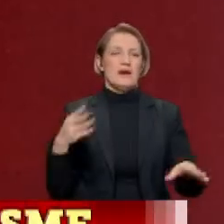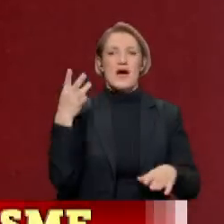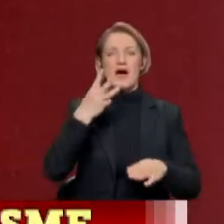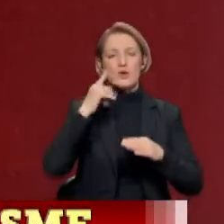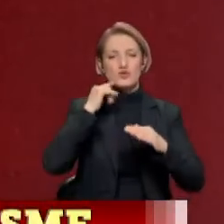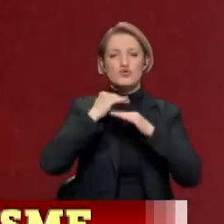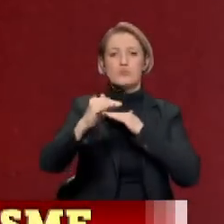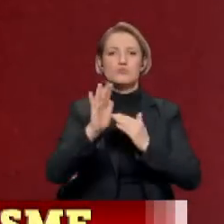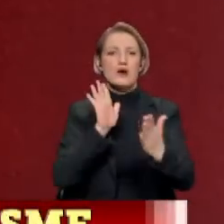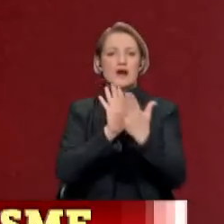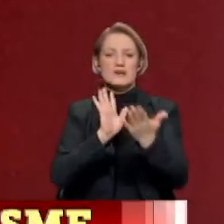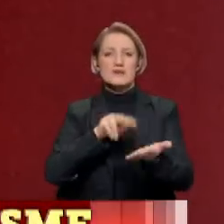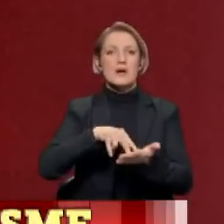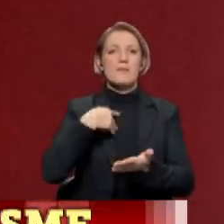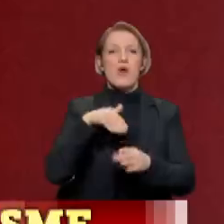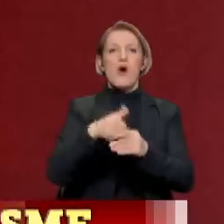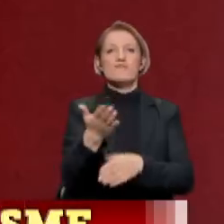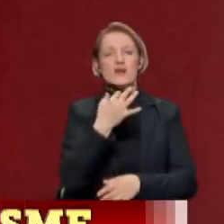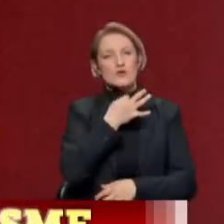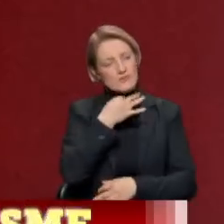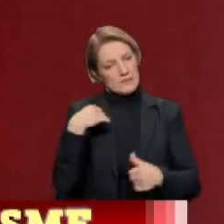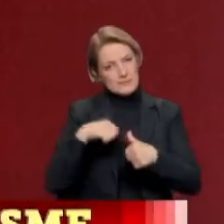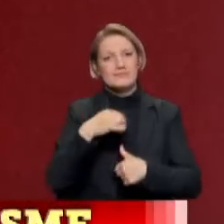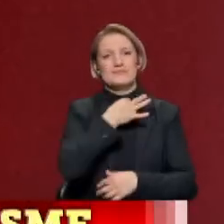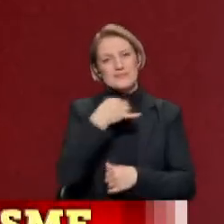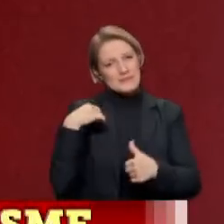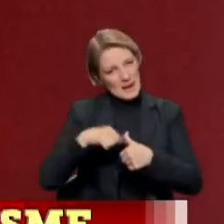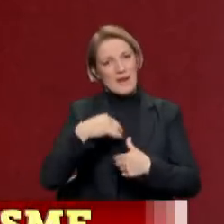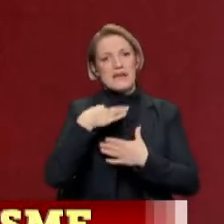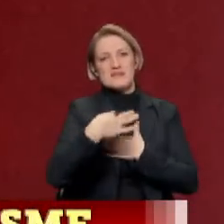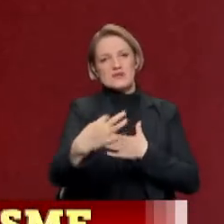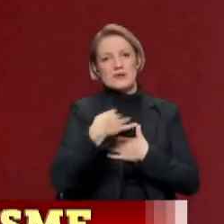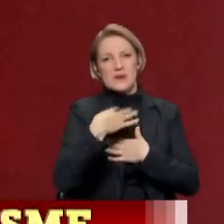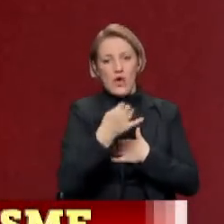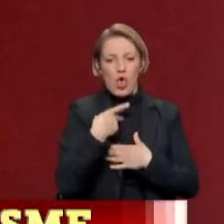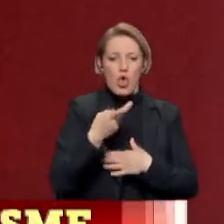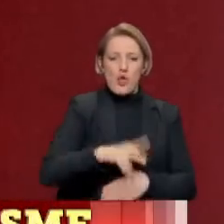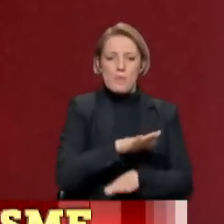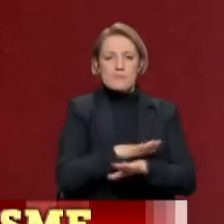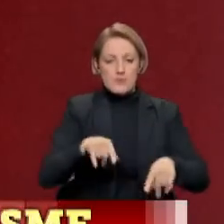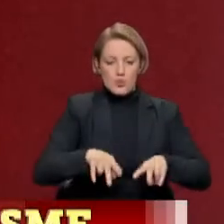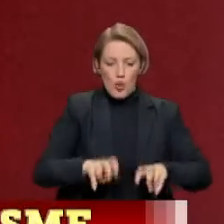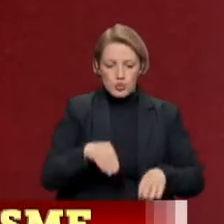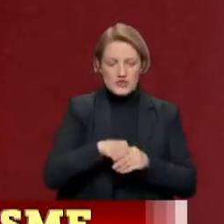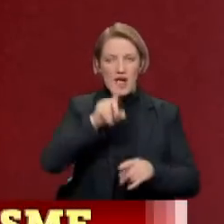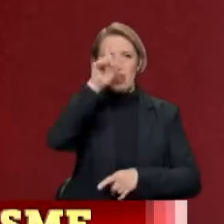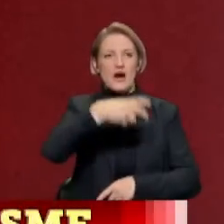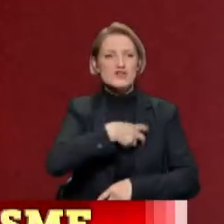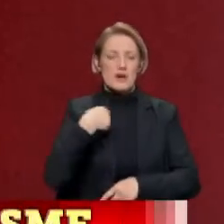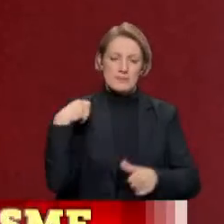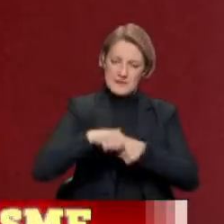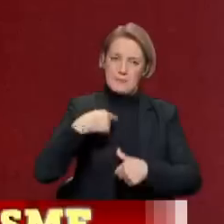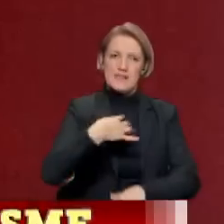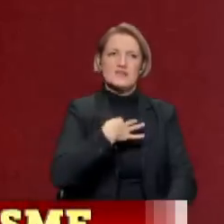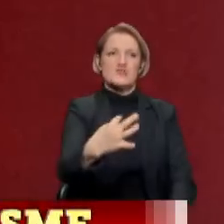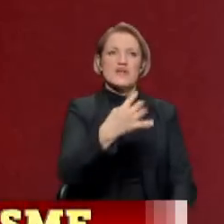toplumun karşısına çıkıp ne olur bana oy verin, bir kere daha oy verin, bir kere daha seçileyim, ben ölüyorum bitiyorum bu koltuk için, Allah aşkına bir kere daha